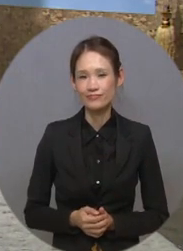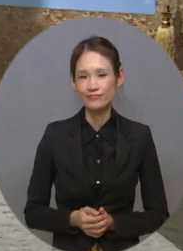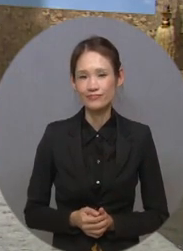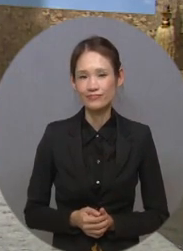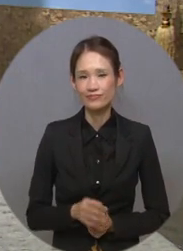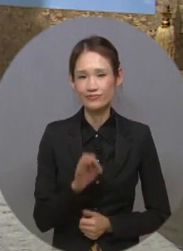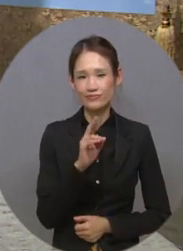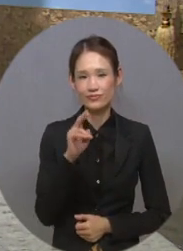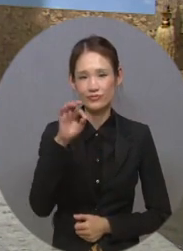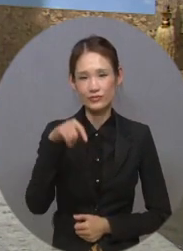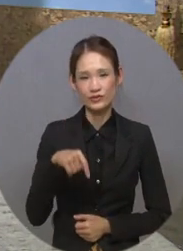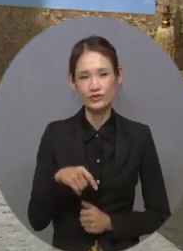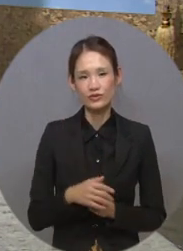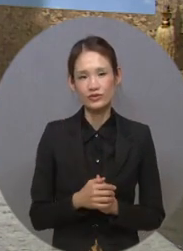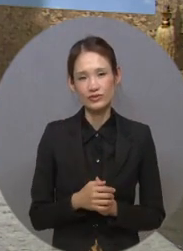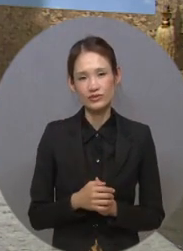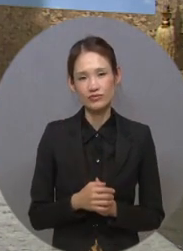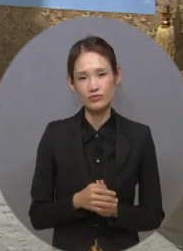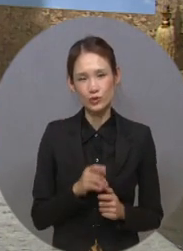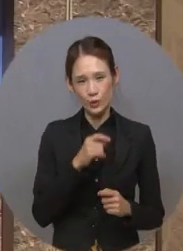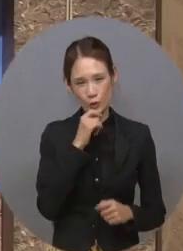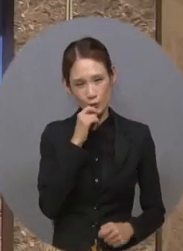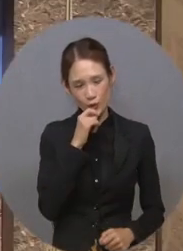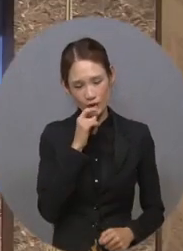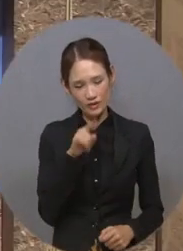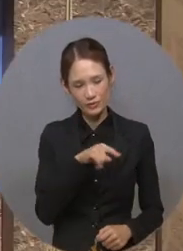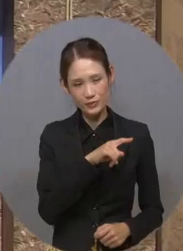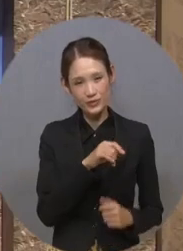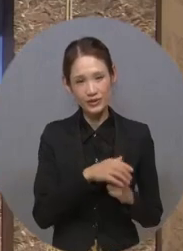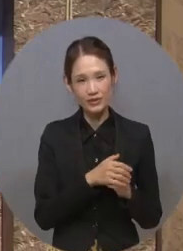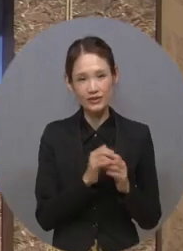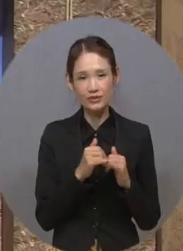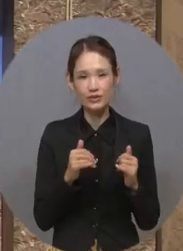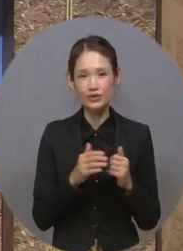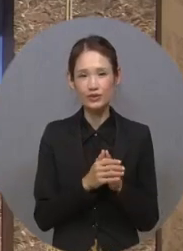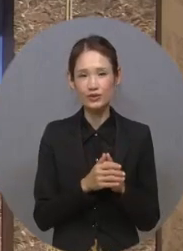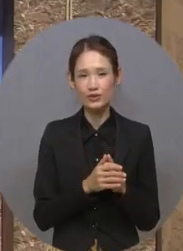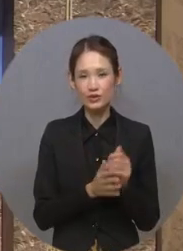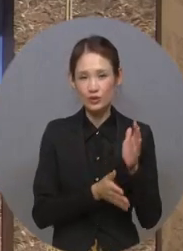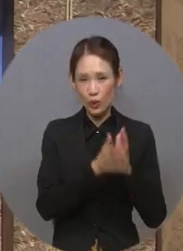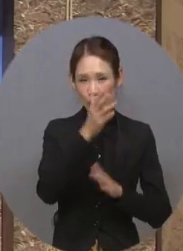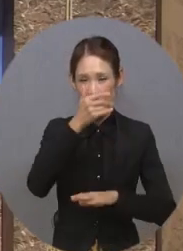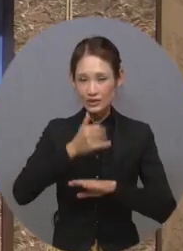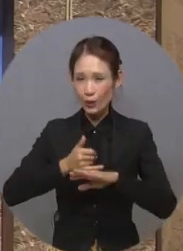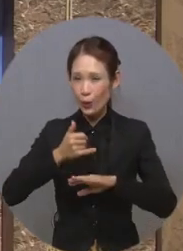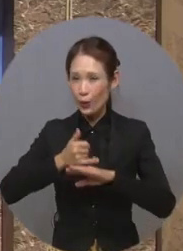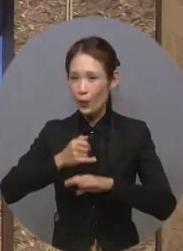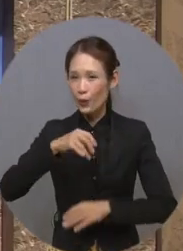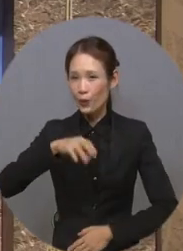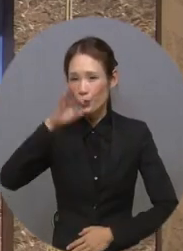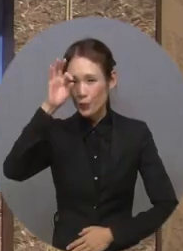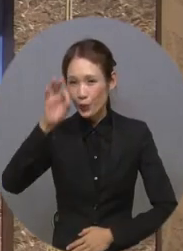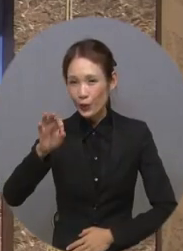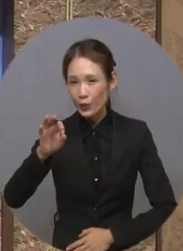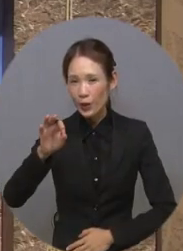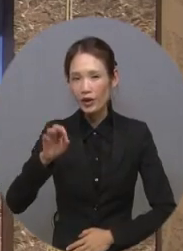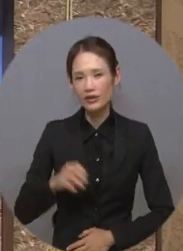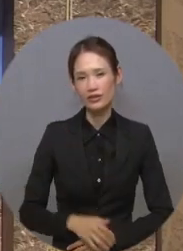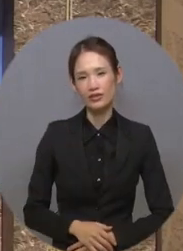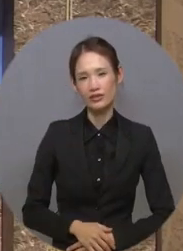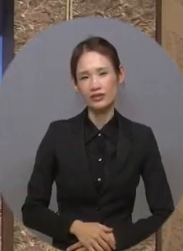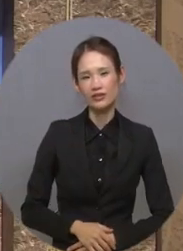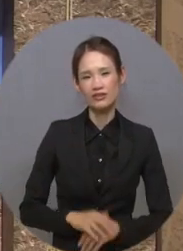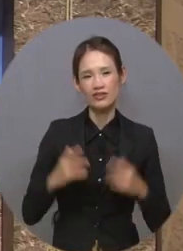양주 자랑이 뭐 솔직히 그래 우리 시민이 네. 이 도농신대 보면 예. 되게 아직까지도 우리